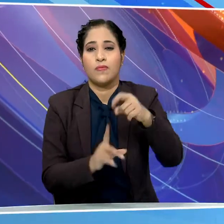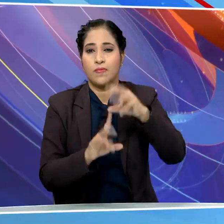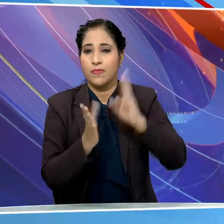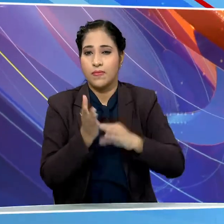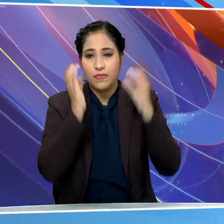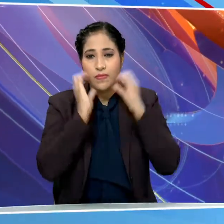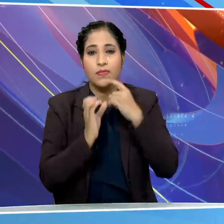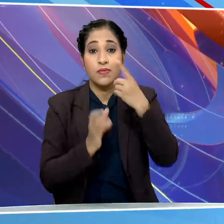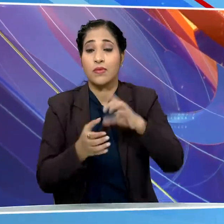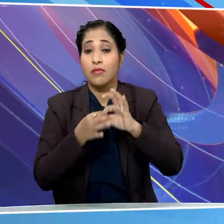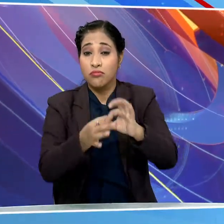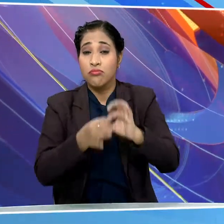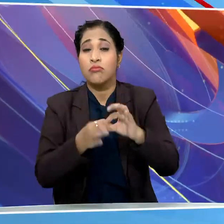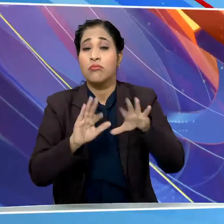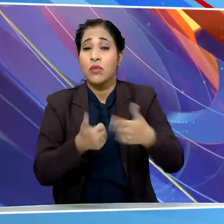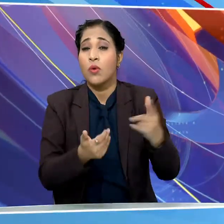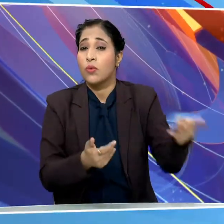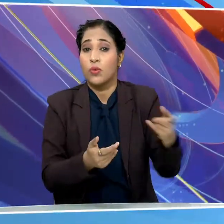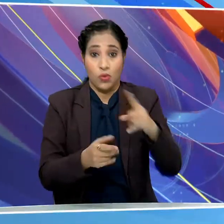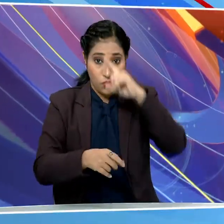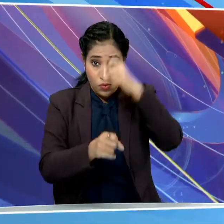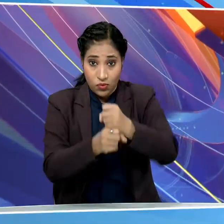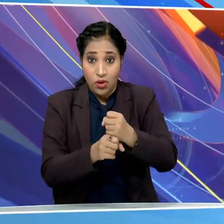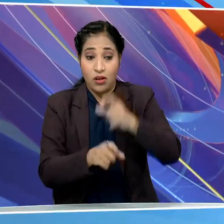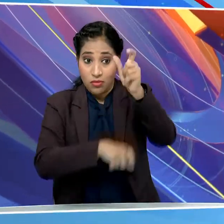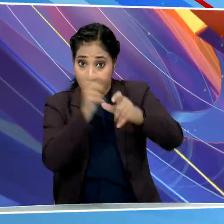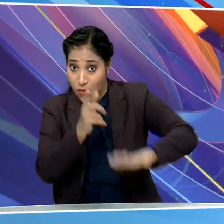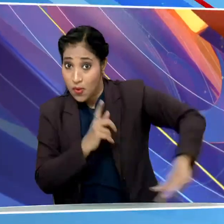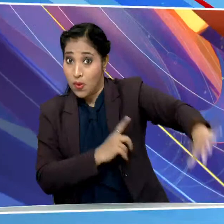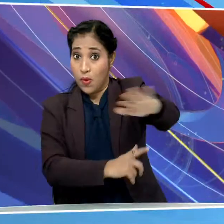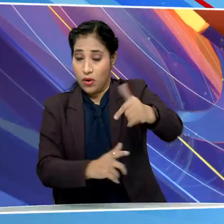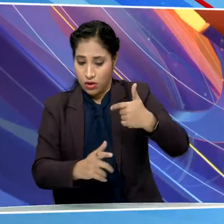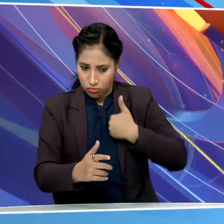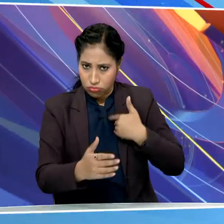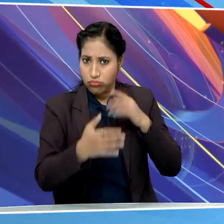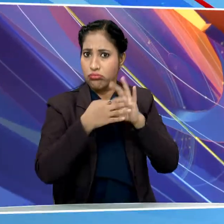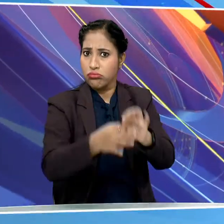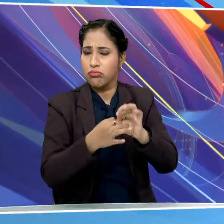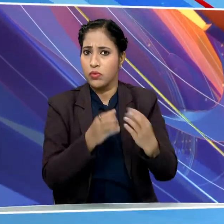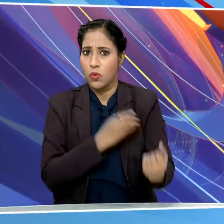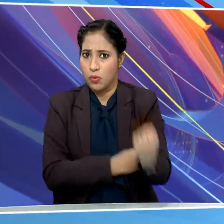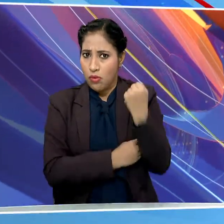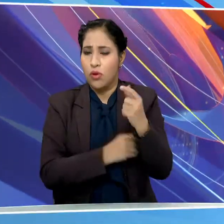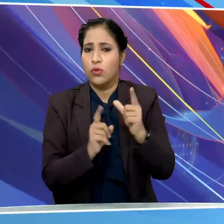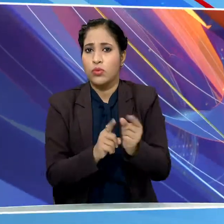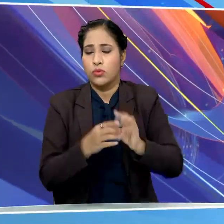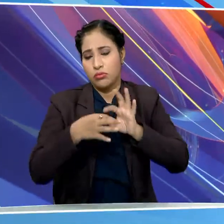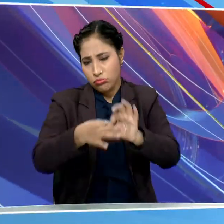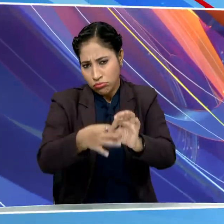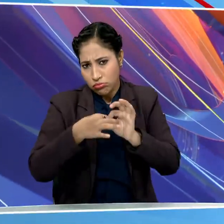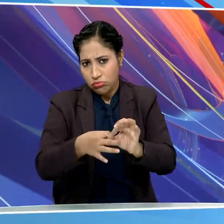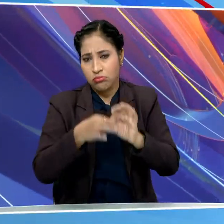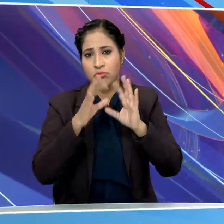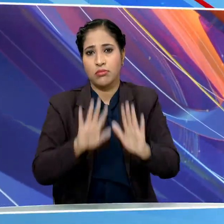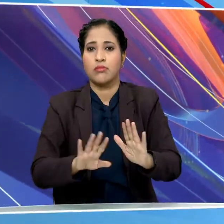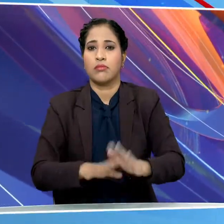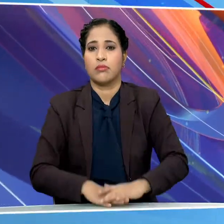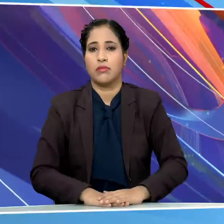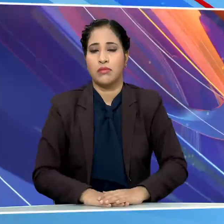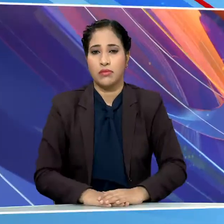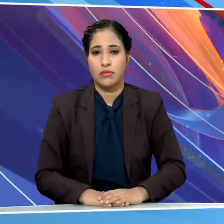वो संबंध है जो उनके और गुजरात के नागरिकों और उनके सामर्थ्य से जुड़ा हुआ है।